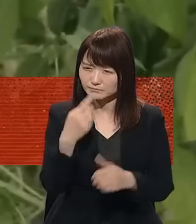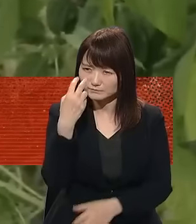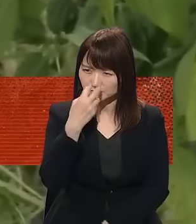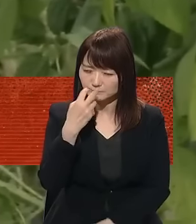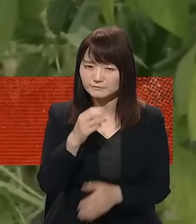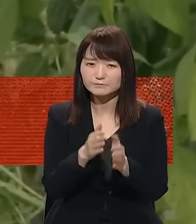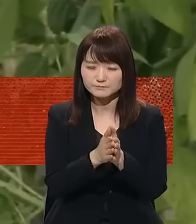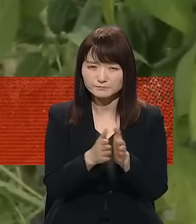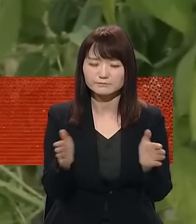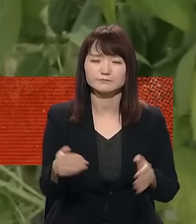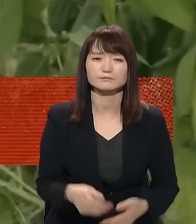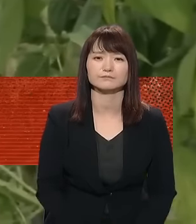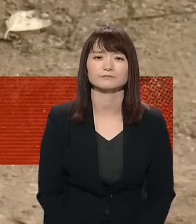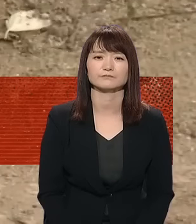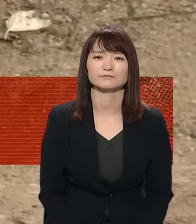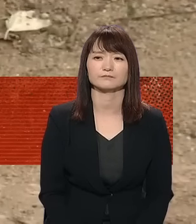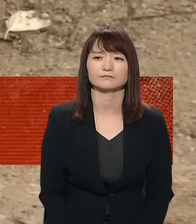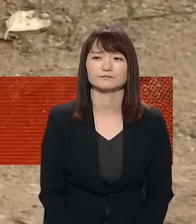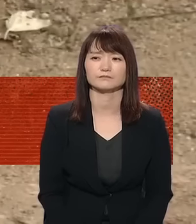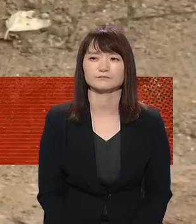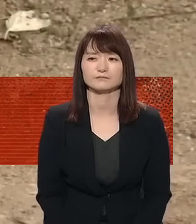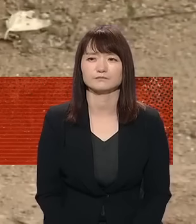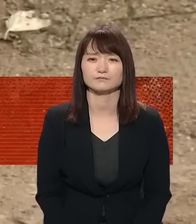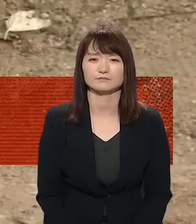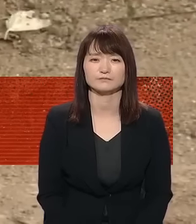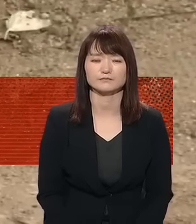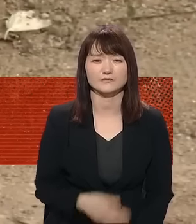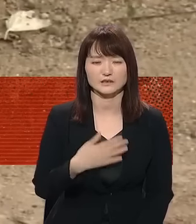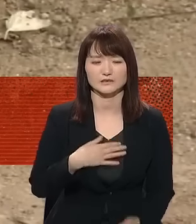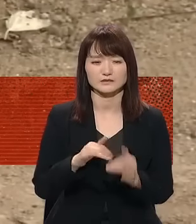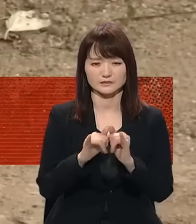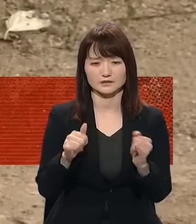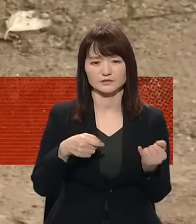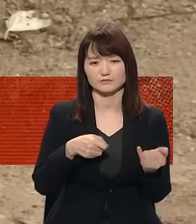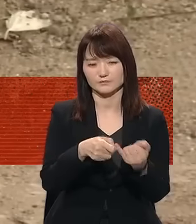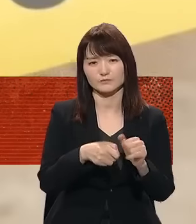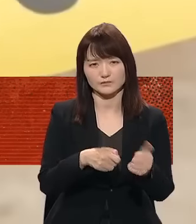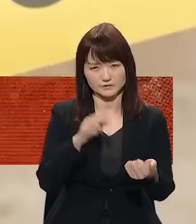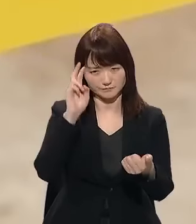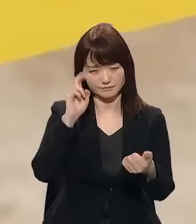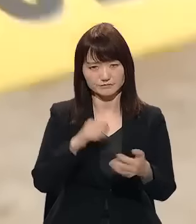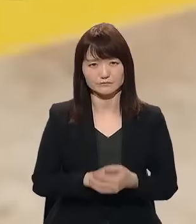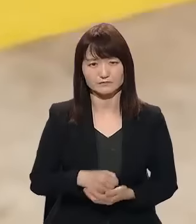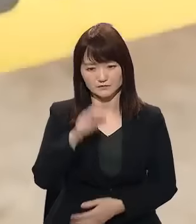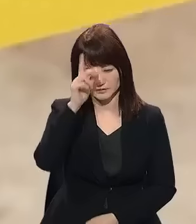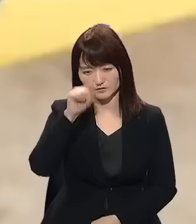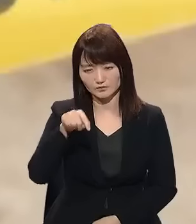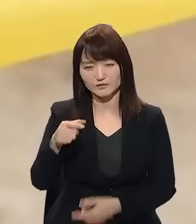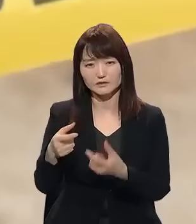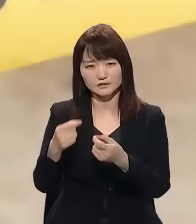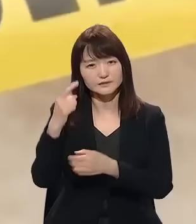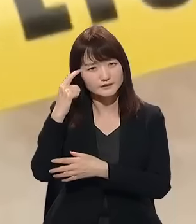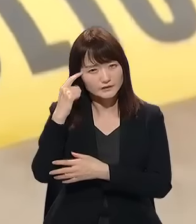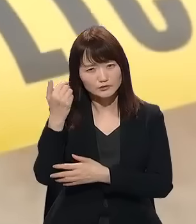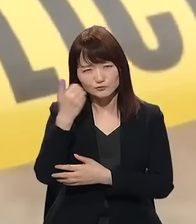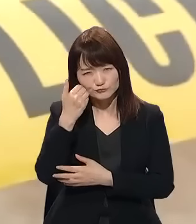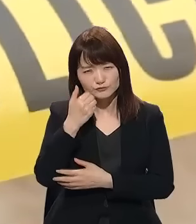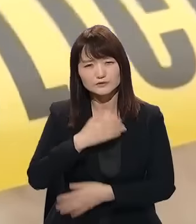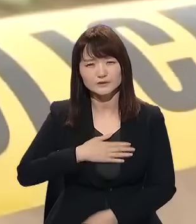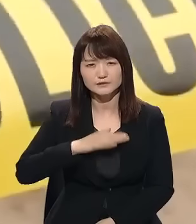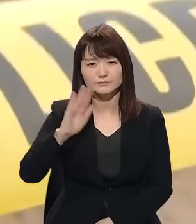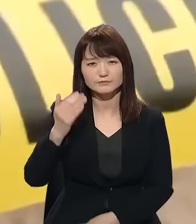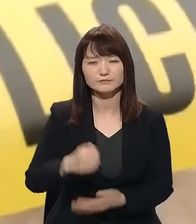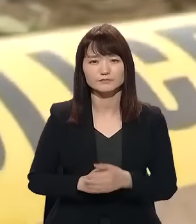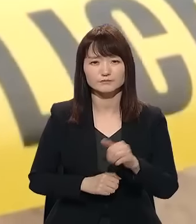시작했습니다 일단음 면식 범일 확률이 높을 거 같습니다네 경찰도 그렇게 투정을 하고 신혼을 바로 특정해 냈습니다 숨진